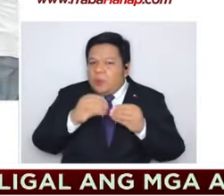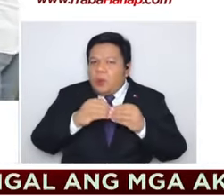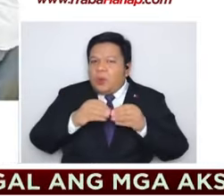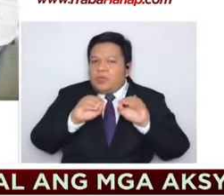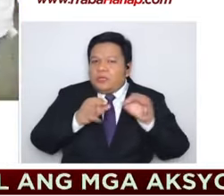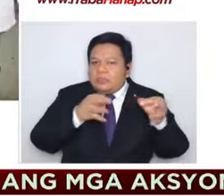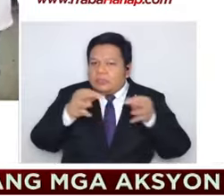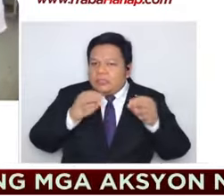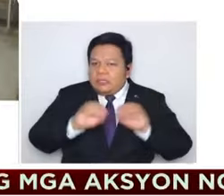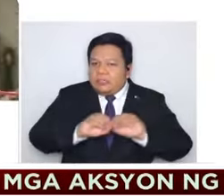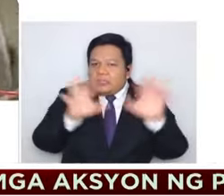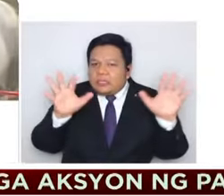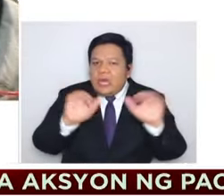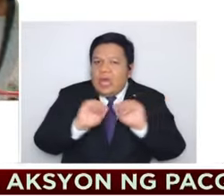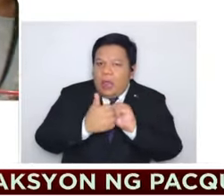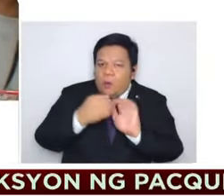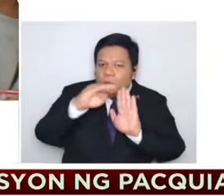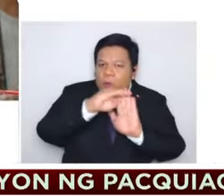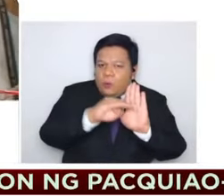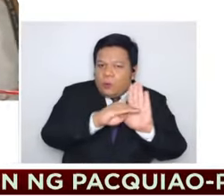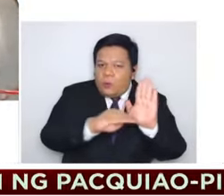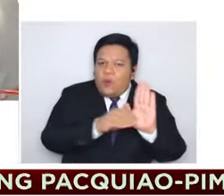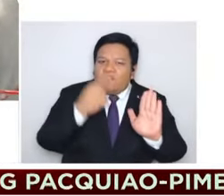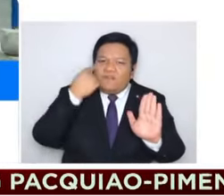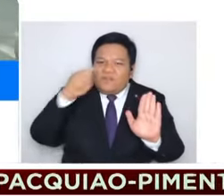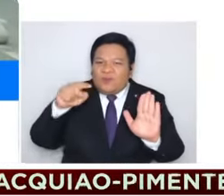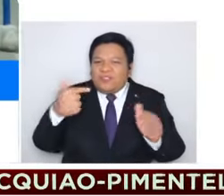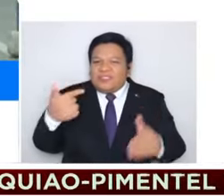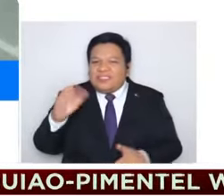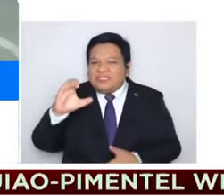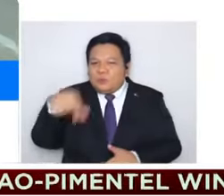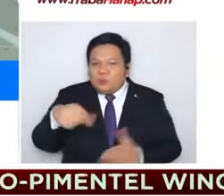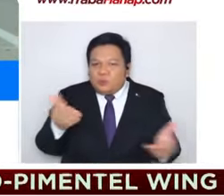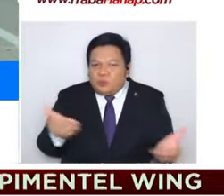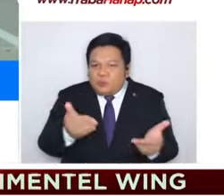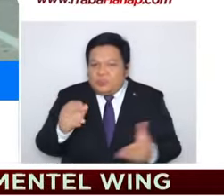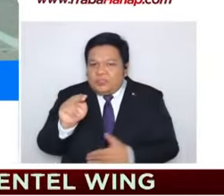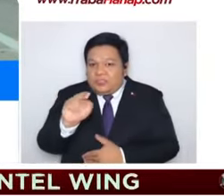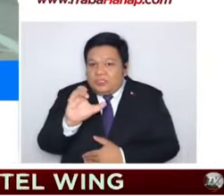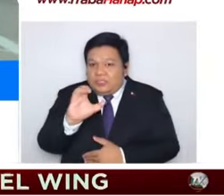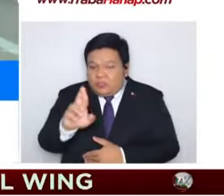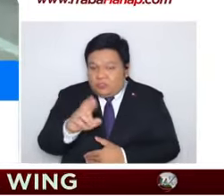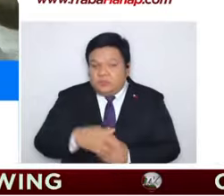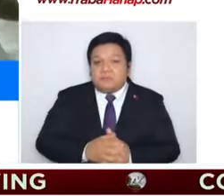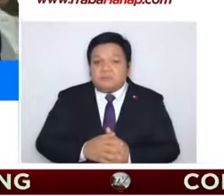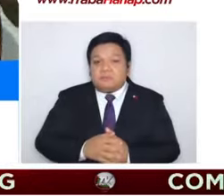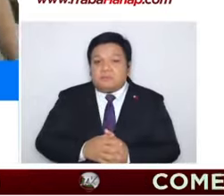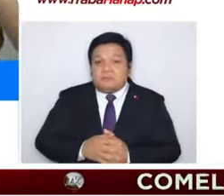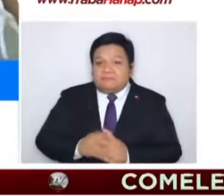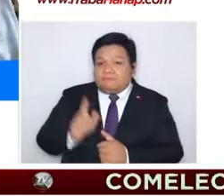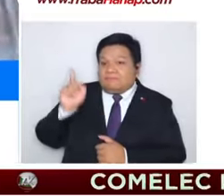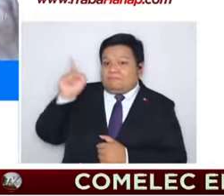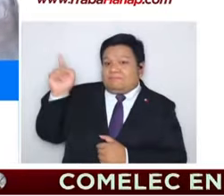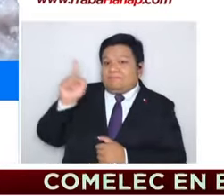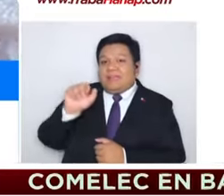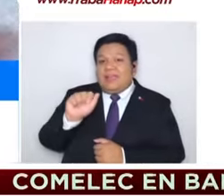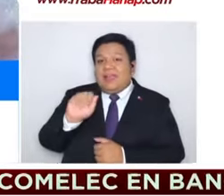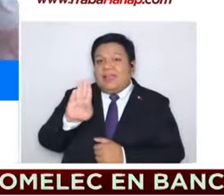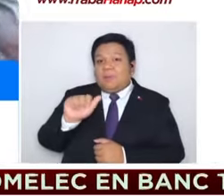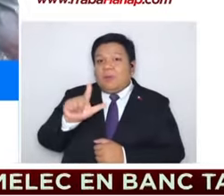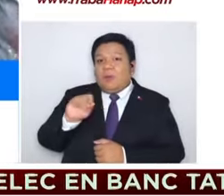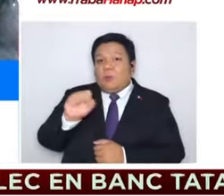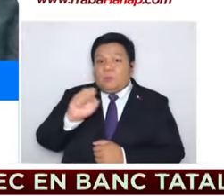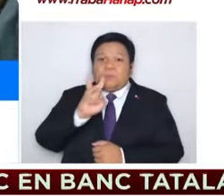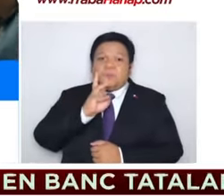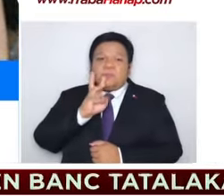na quarantine classification sa Metro Manila. Kasi marami nagtanong sa akin, kasi kumalat na GCQ eh.